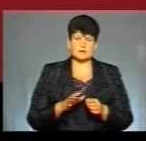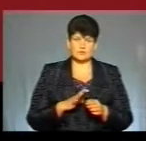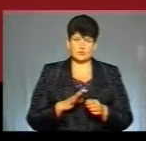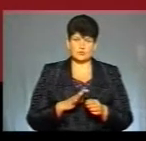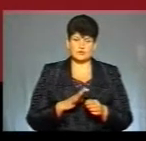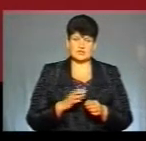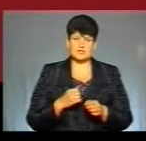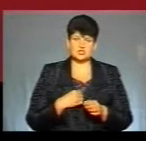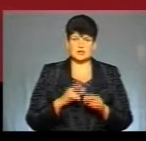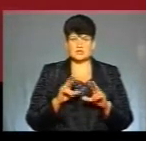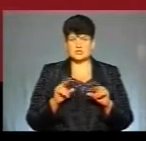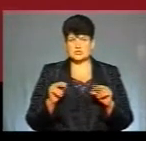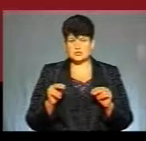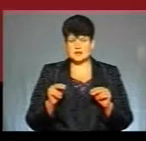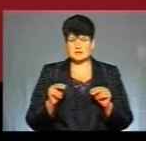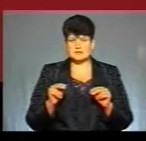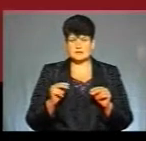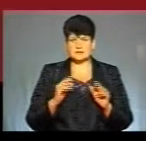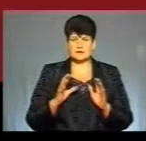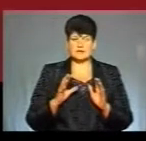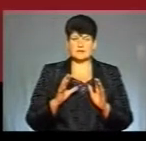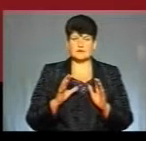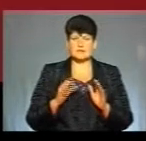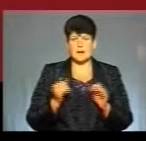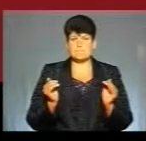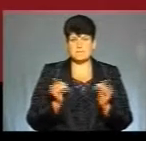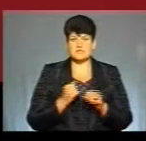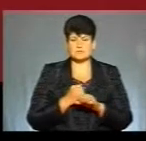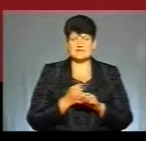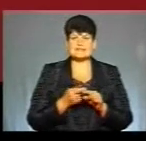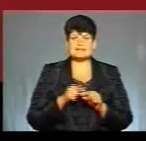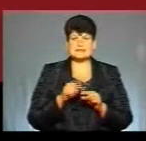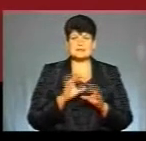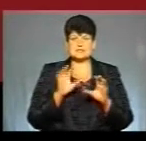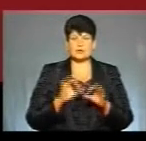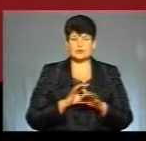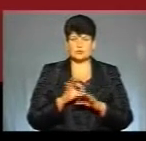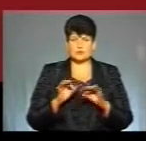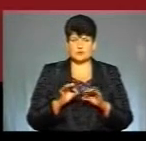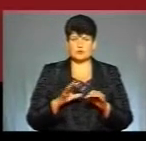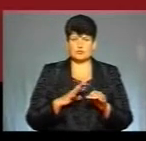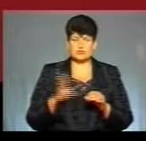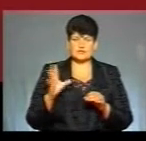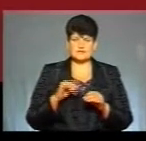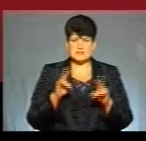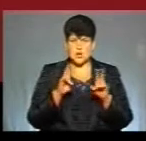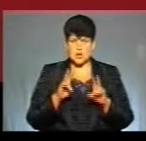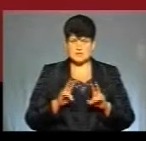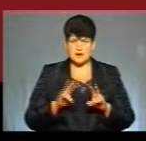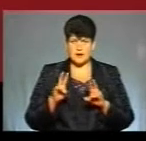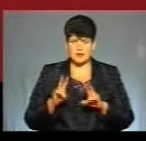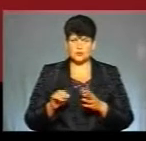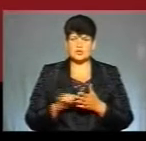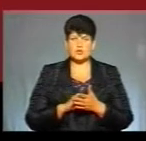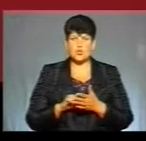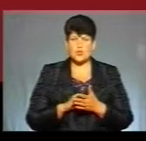на жаль, чи на щастя, я в іншому зовсім комітеті, тому трошки менше працював над цим законопроектом. Були всі розглянуті